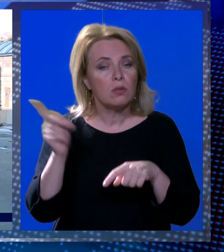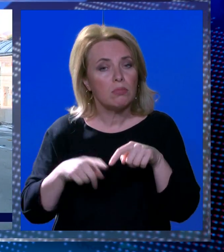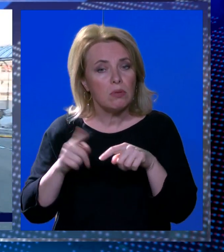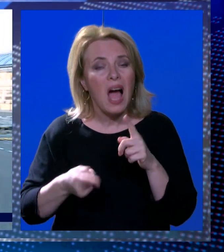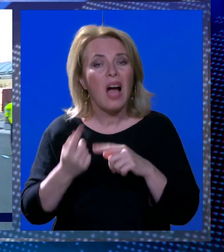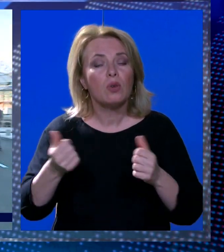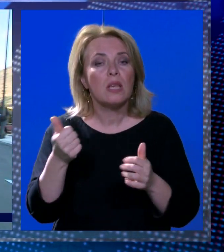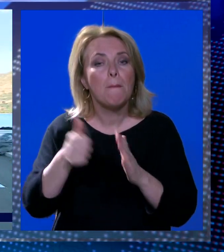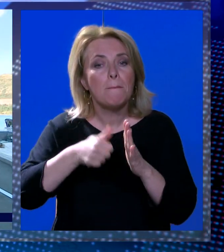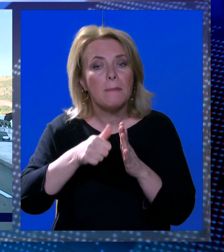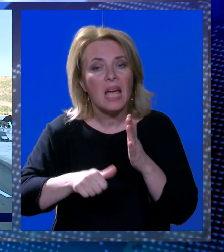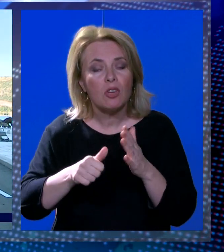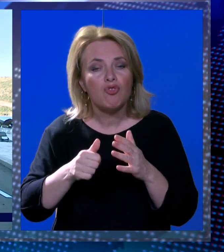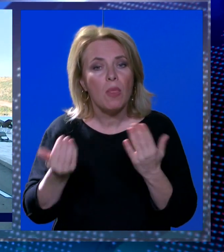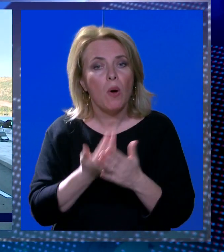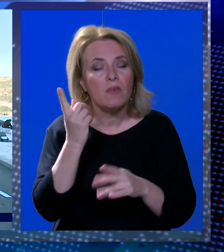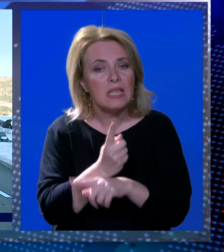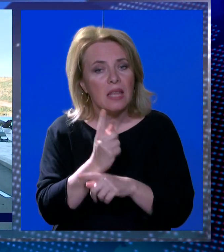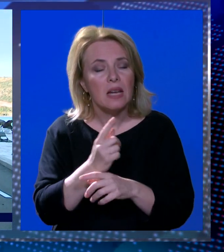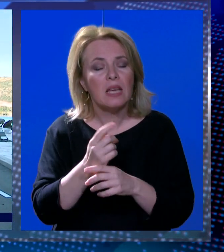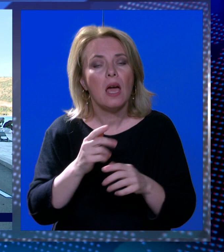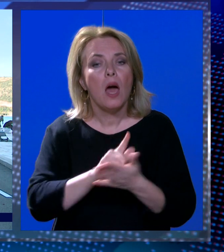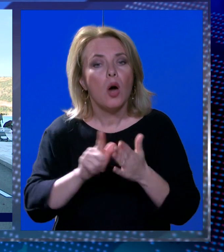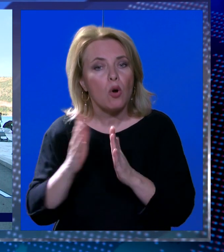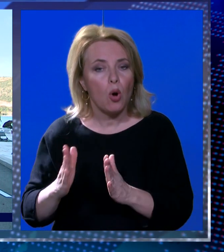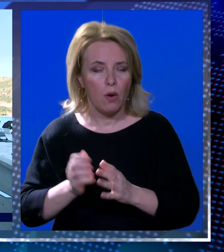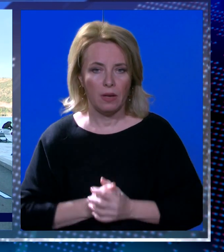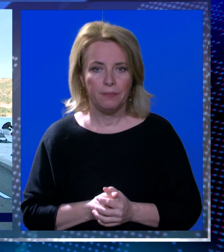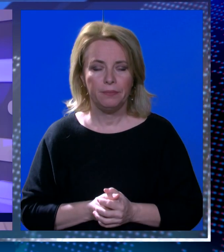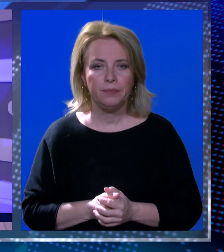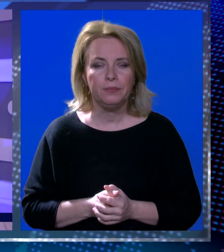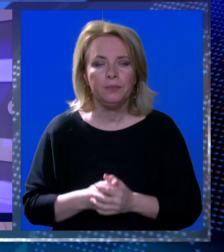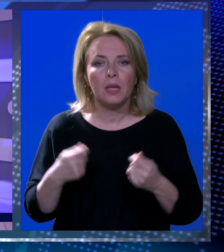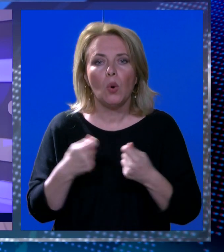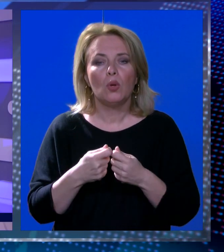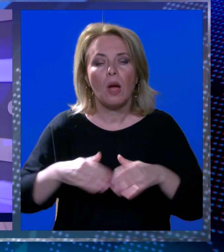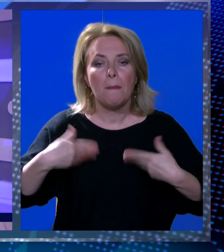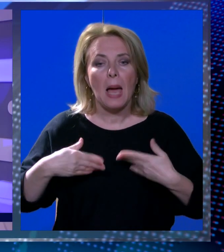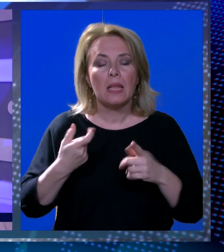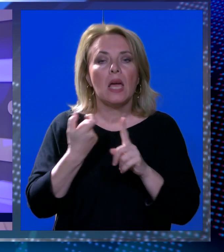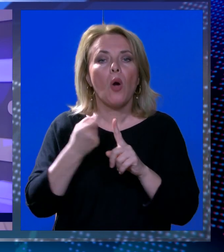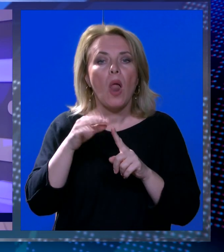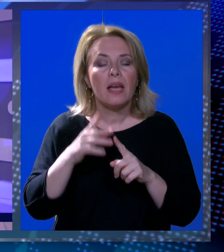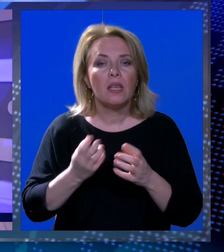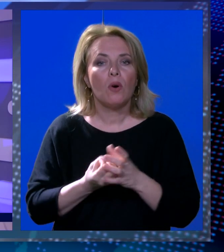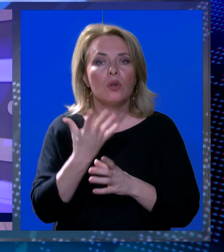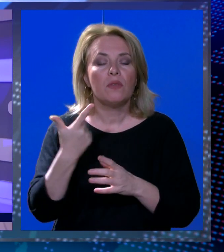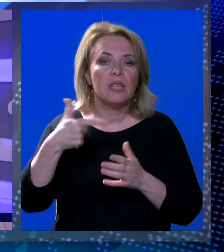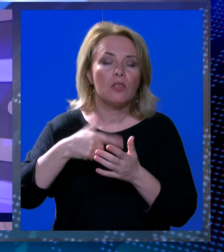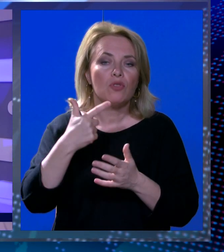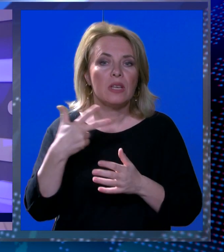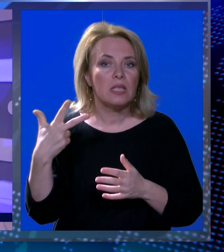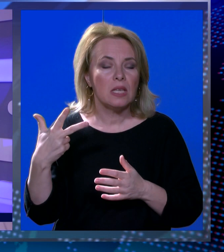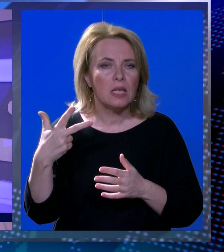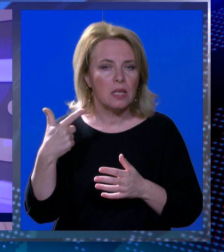prekrše novi zadani rokovi. Udruga mladih kolektiva osnovana 2003.